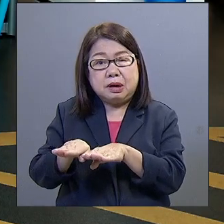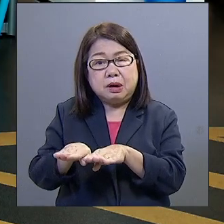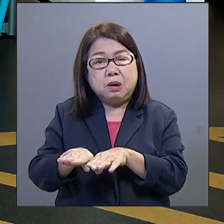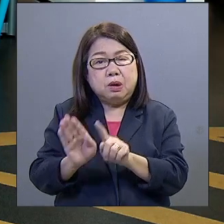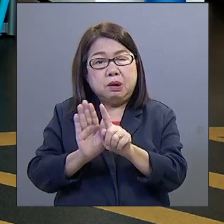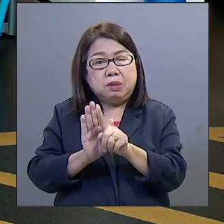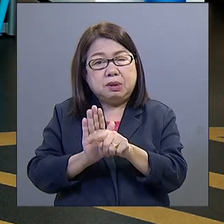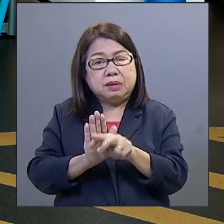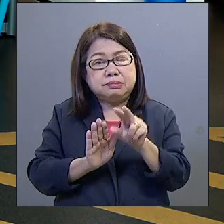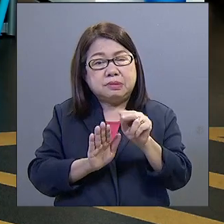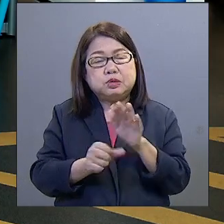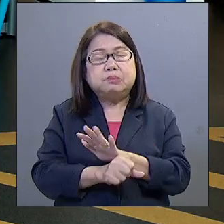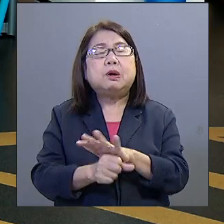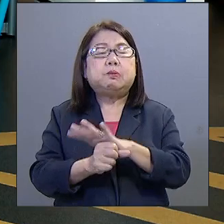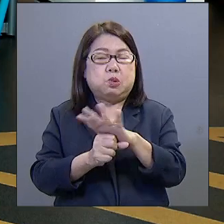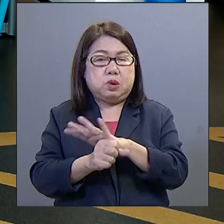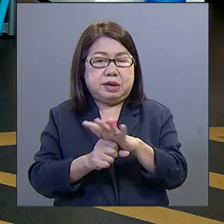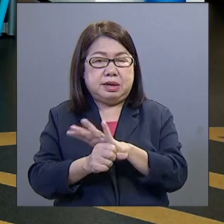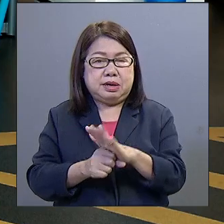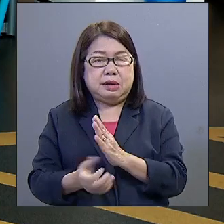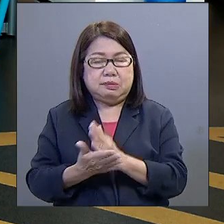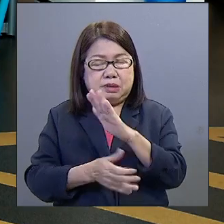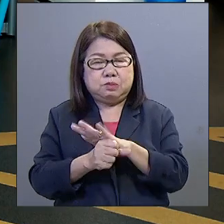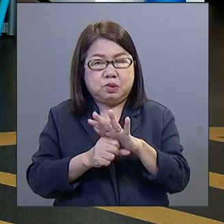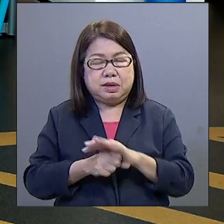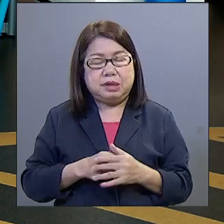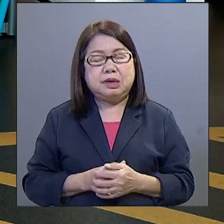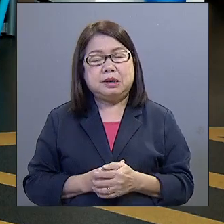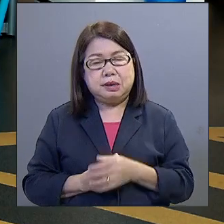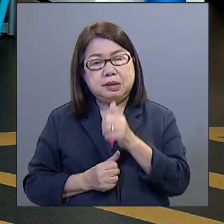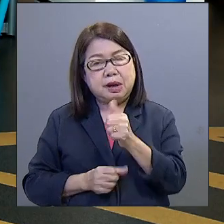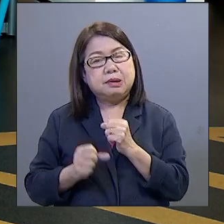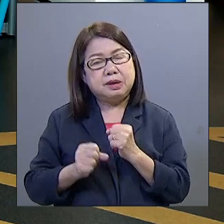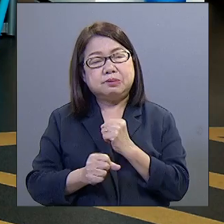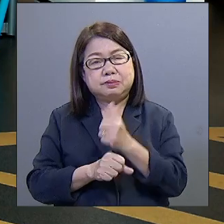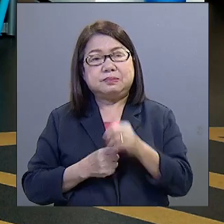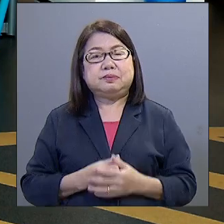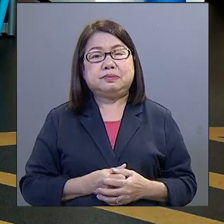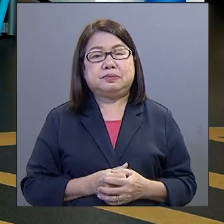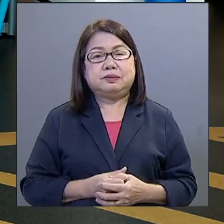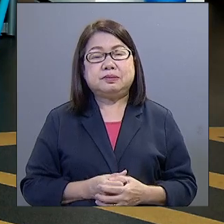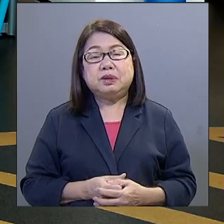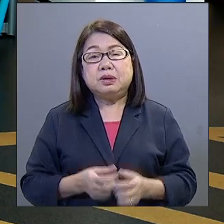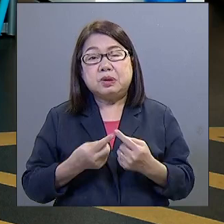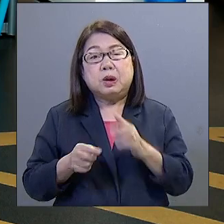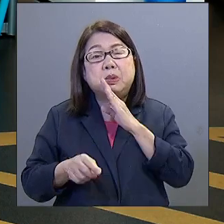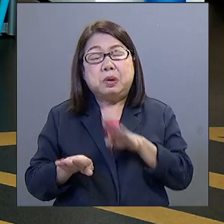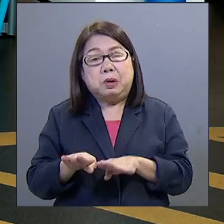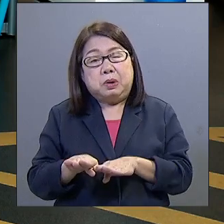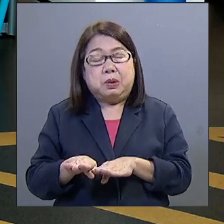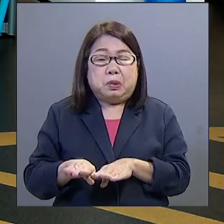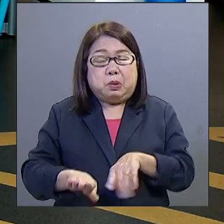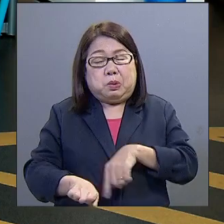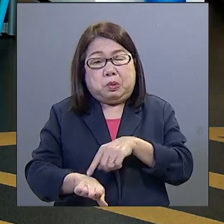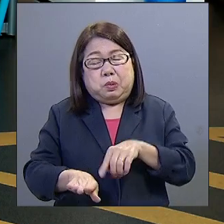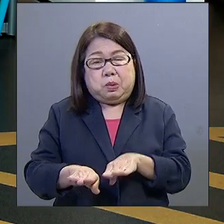อันนี้ถือว่าให้เป็นพอใช้เพราะว่ายังถือว่ายังใช้ที่รองรับน้ำหนักมากอยู่แต่ถ้าเกิดว่าไม่สามารถทำได้เ